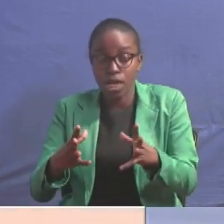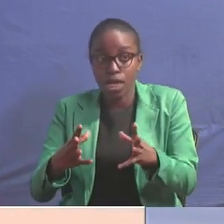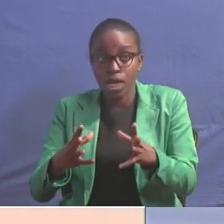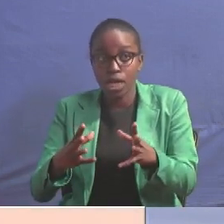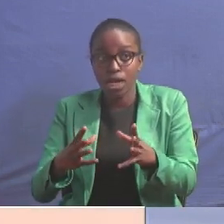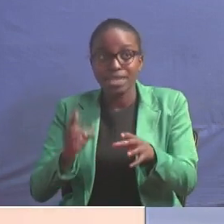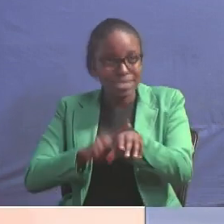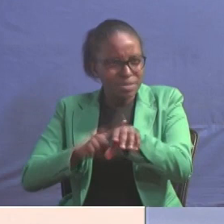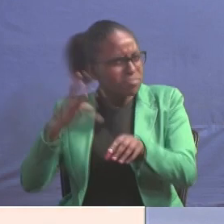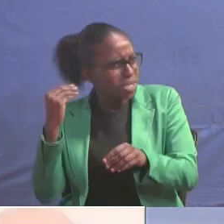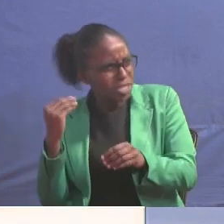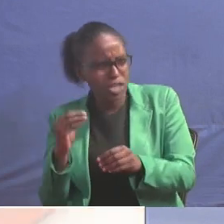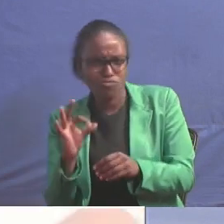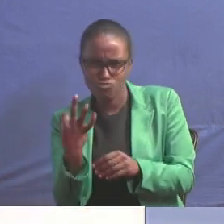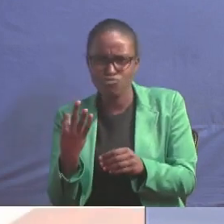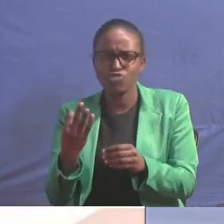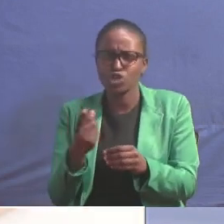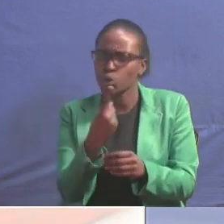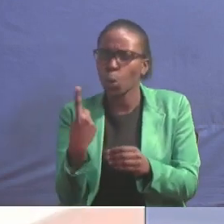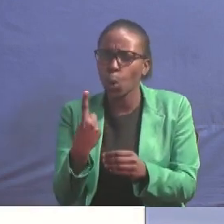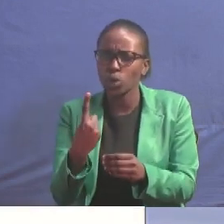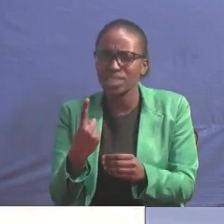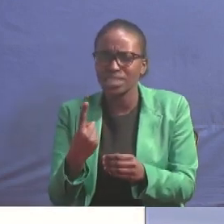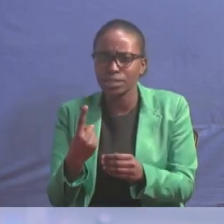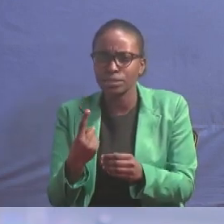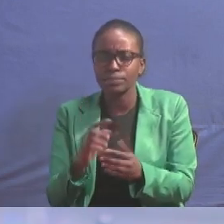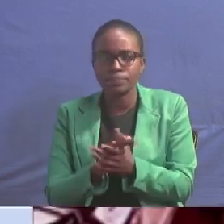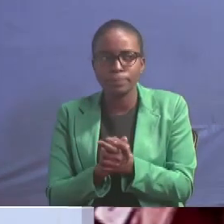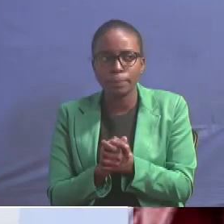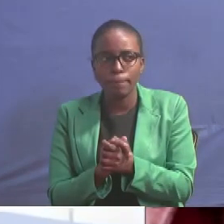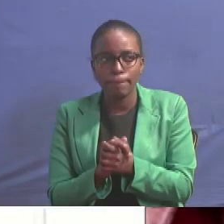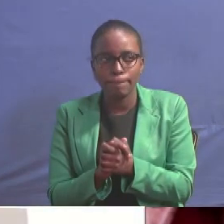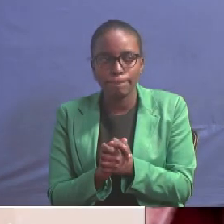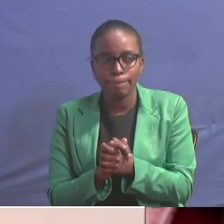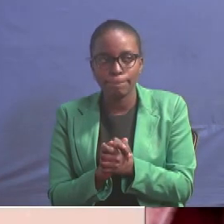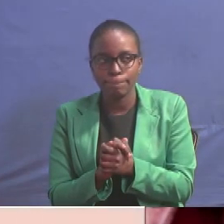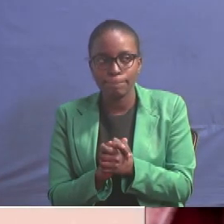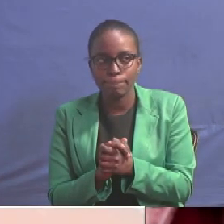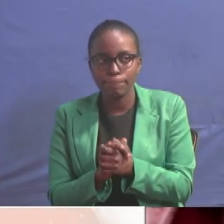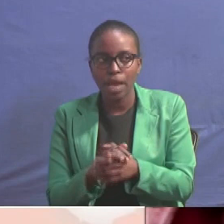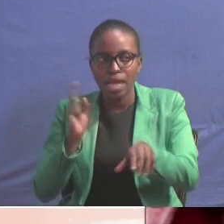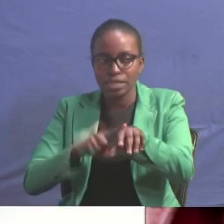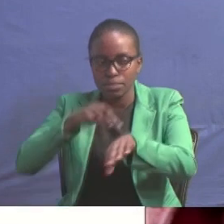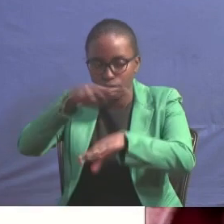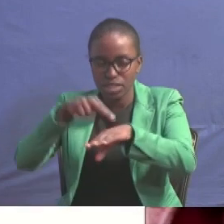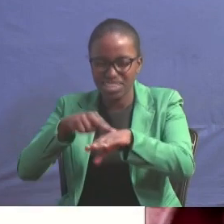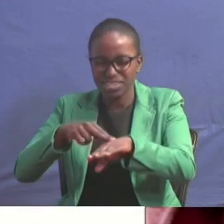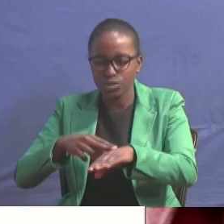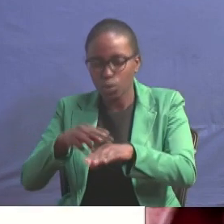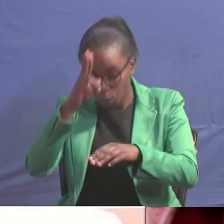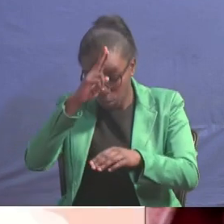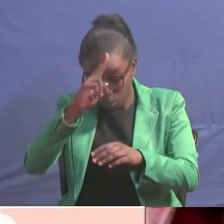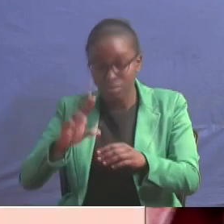sababu tatu zilizoorodheshwa za kushtakiwa ziliafikiwa. The National Police Service will also be called